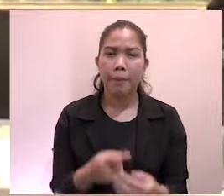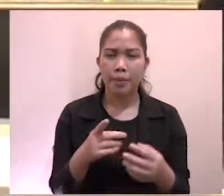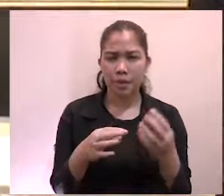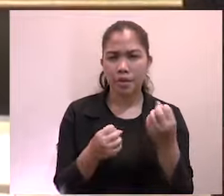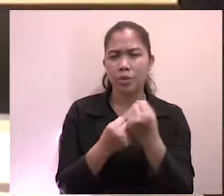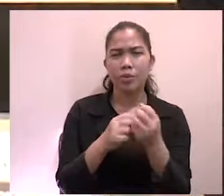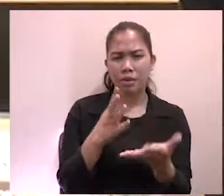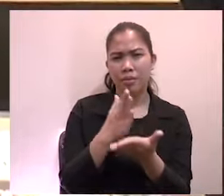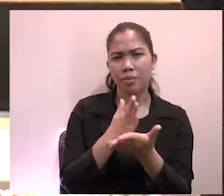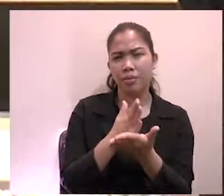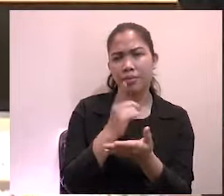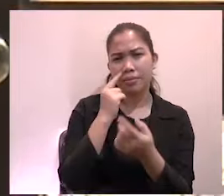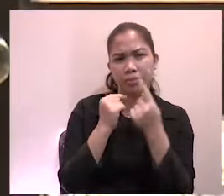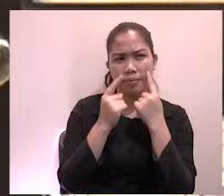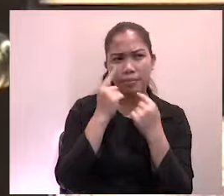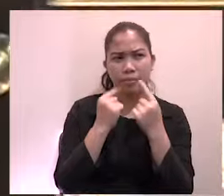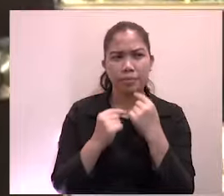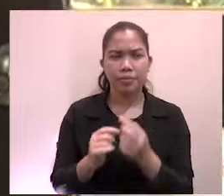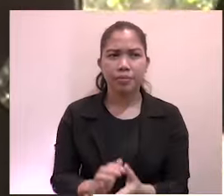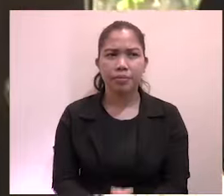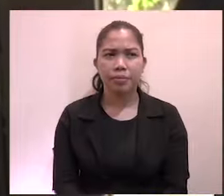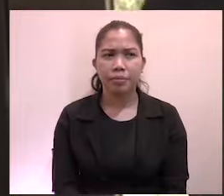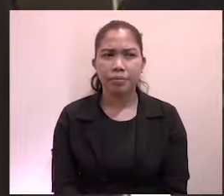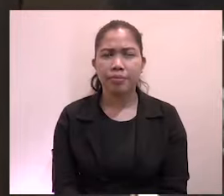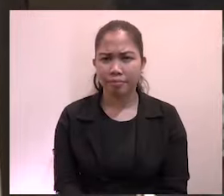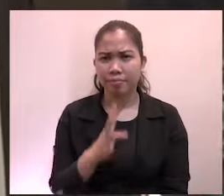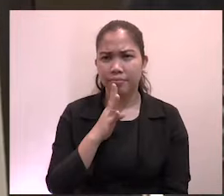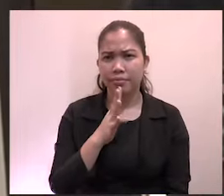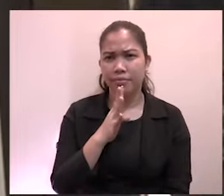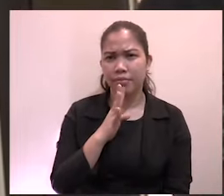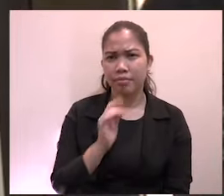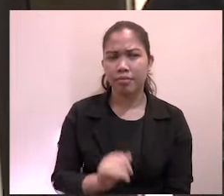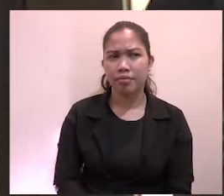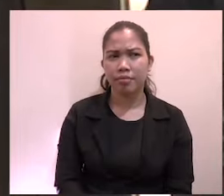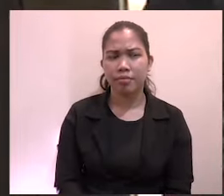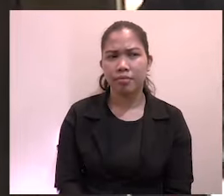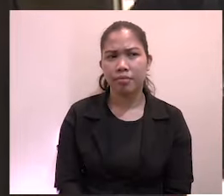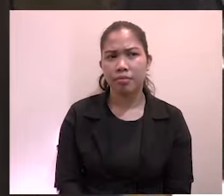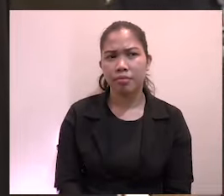na. Ha? Salita na.